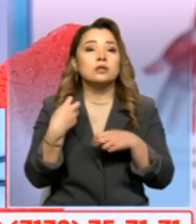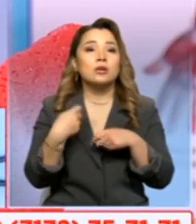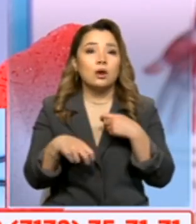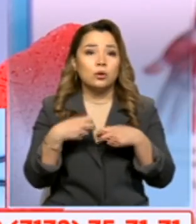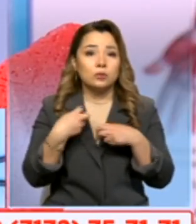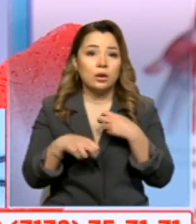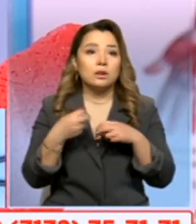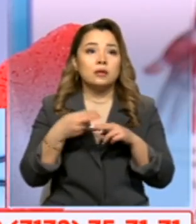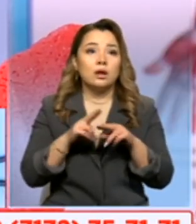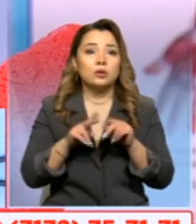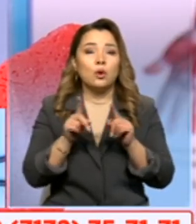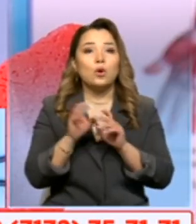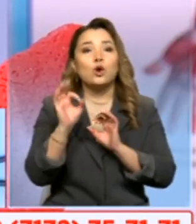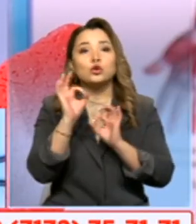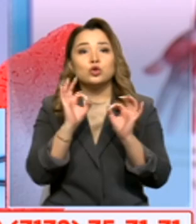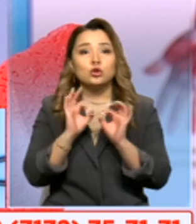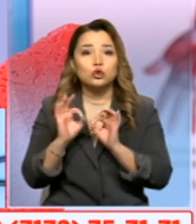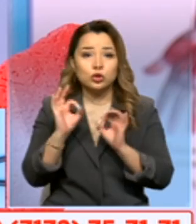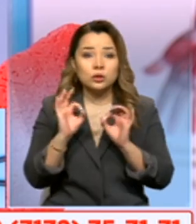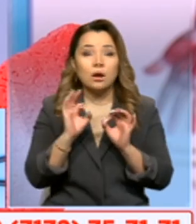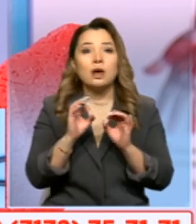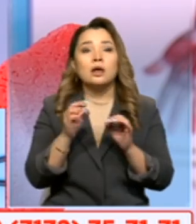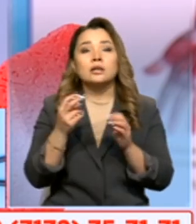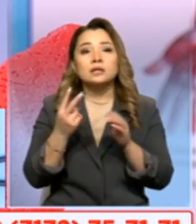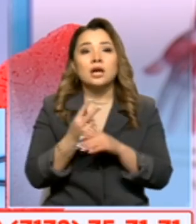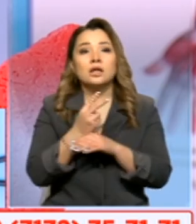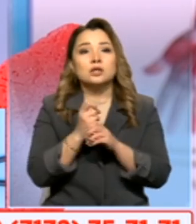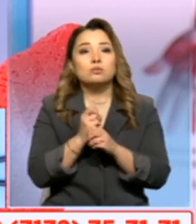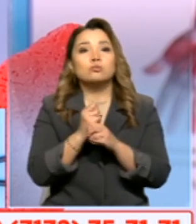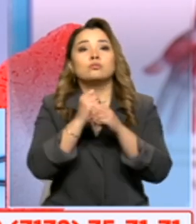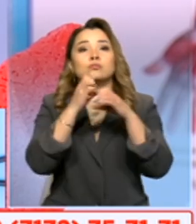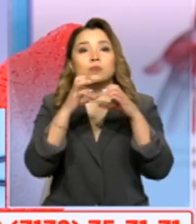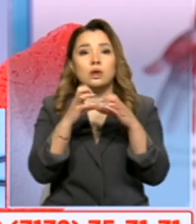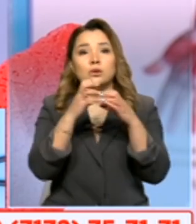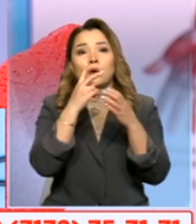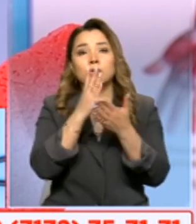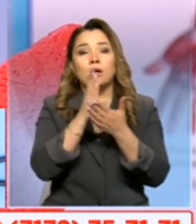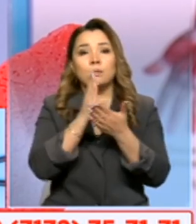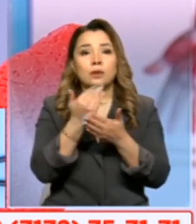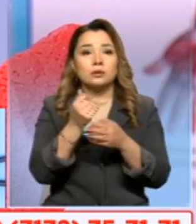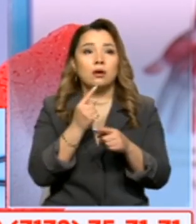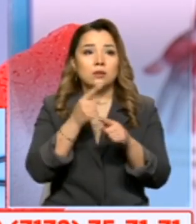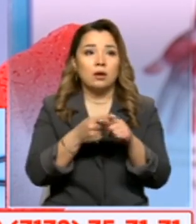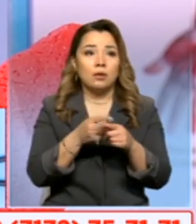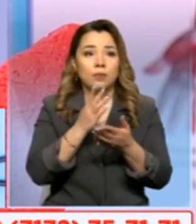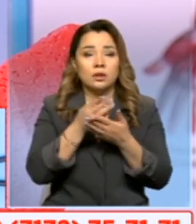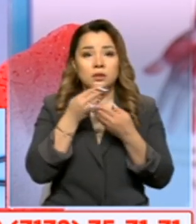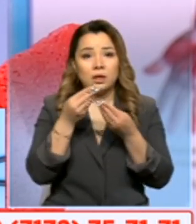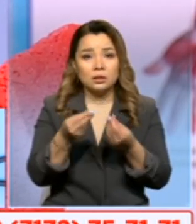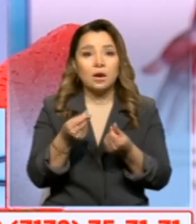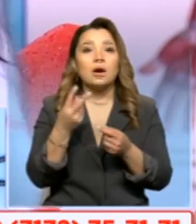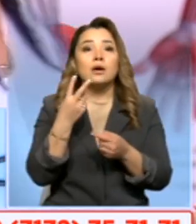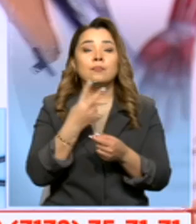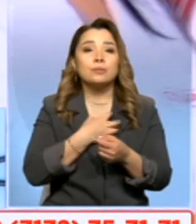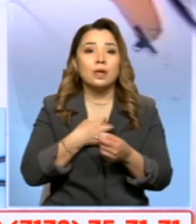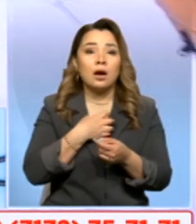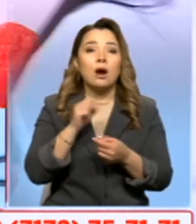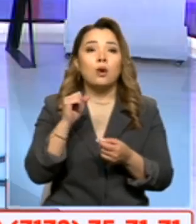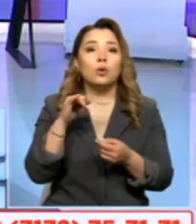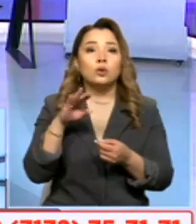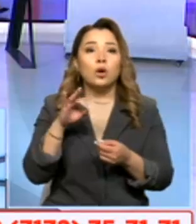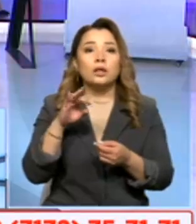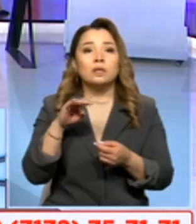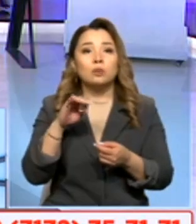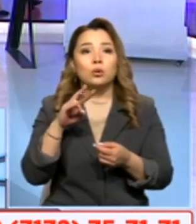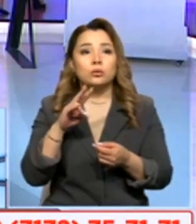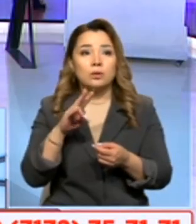мына түйіндердің екесе қабынып, өсіп кетуіне әсерін тигізеді. Бұл өте маңызды. Енді келесі аутоиммундық